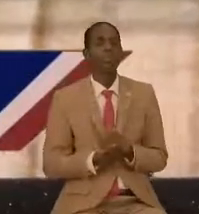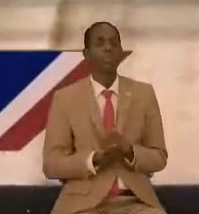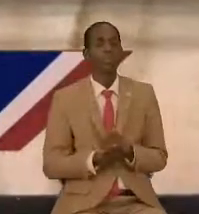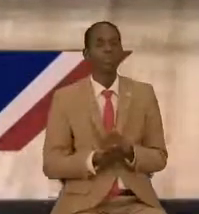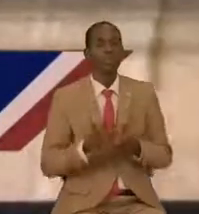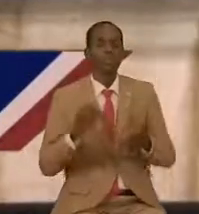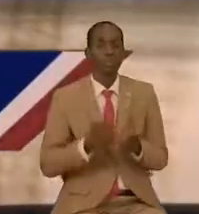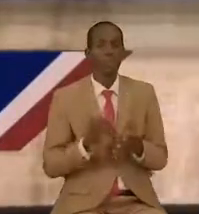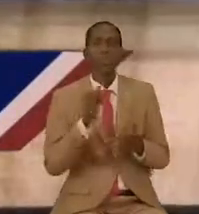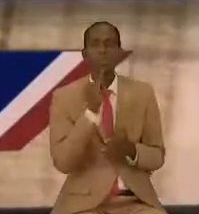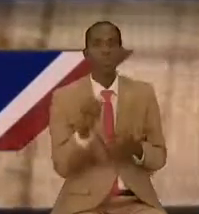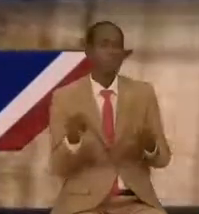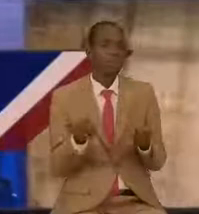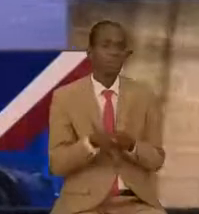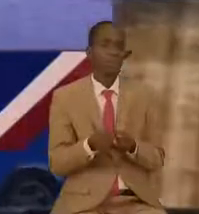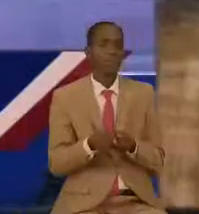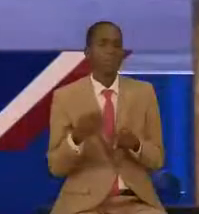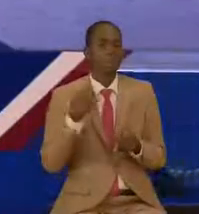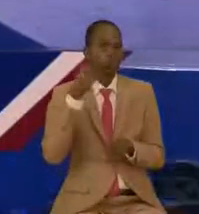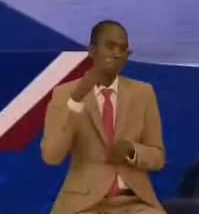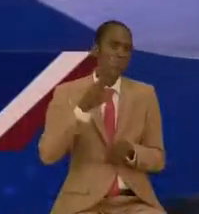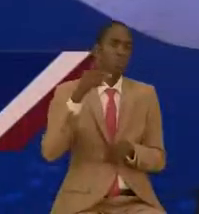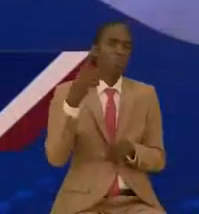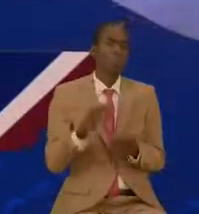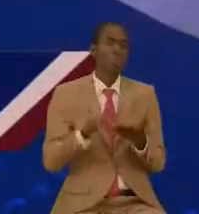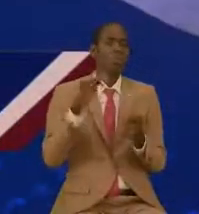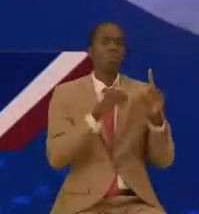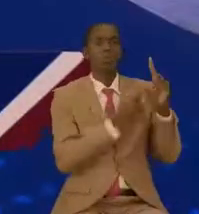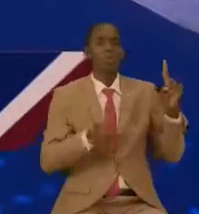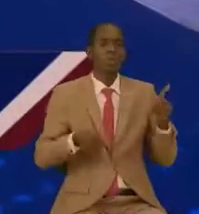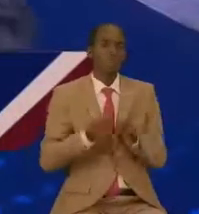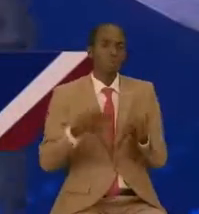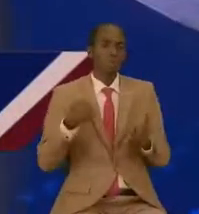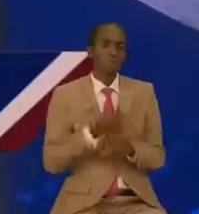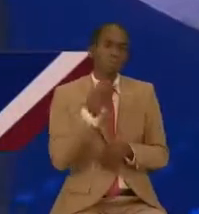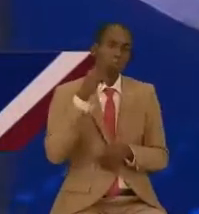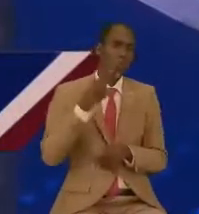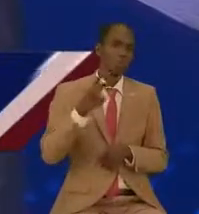Deuxième Corinthiens 3, 18. Nous tous qui le visage est découvert, contemplons